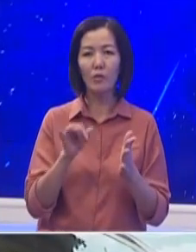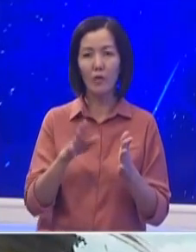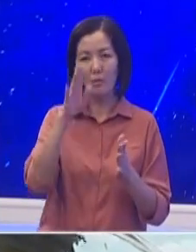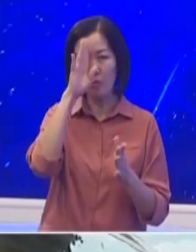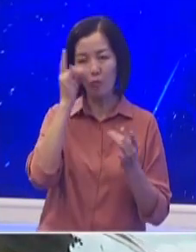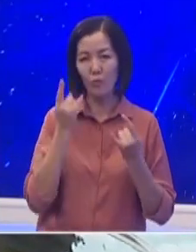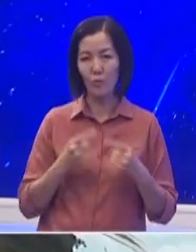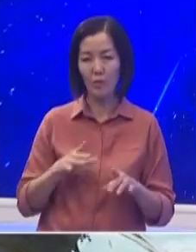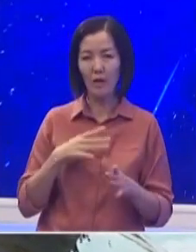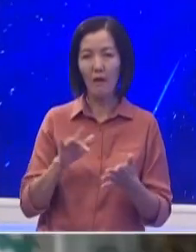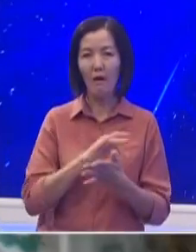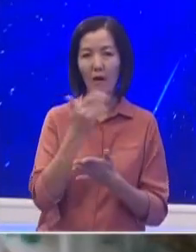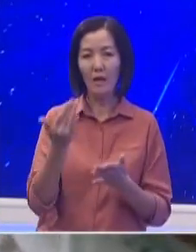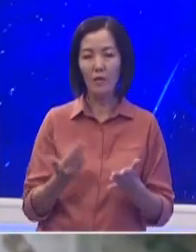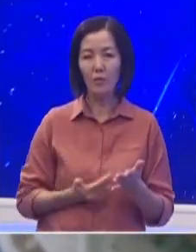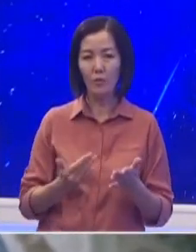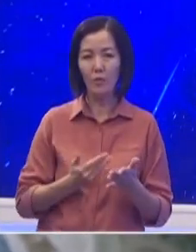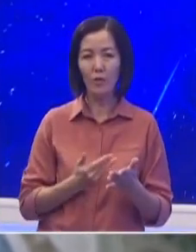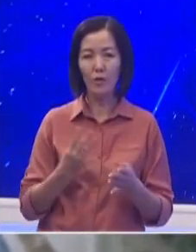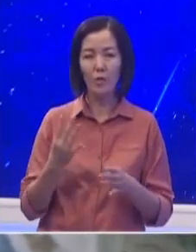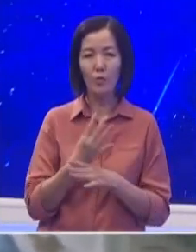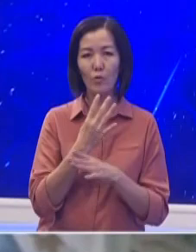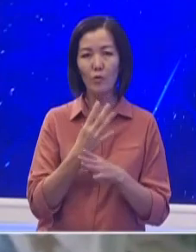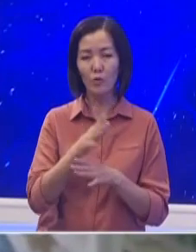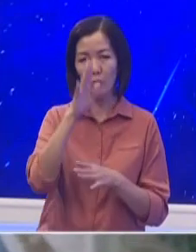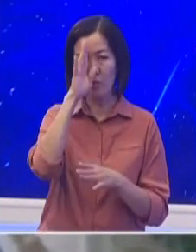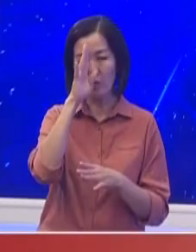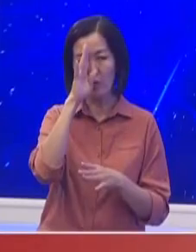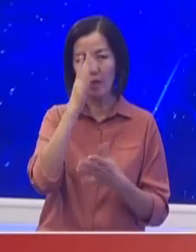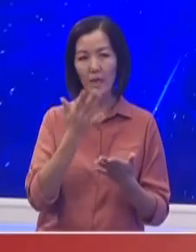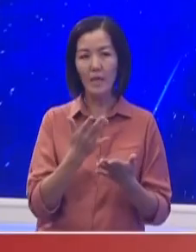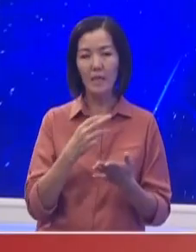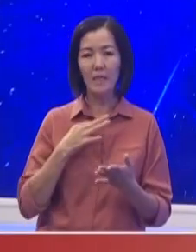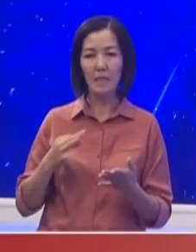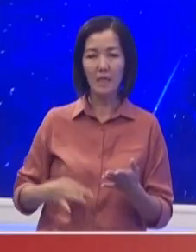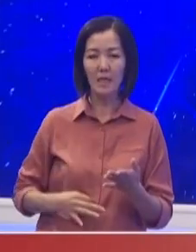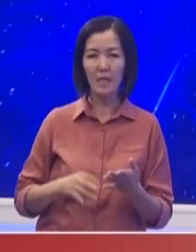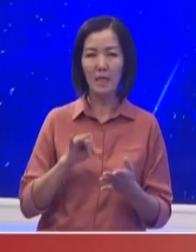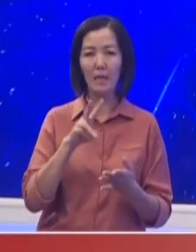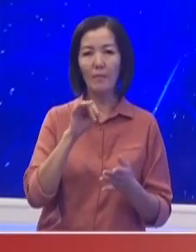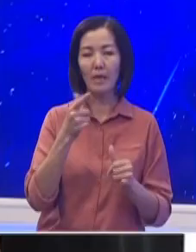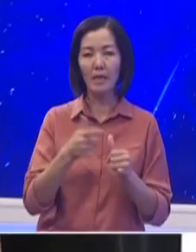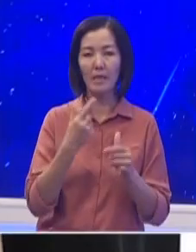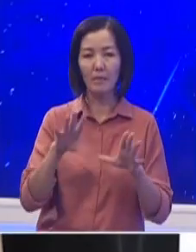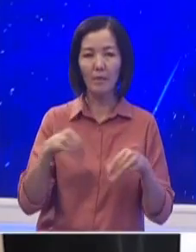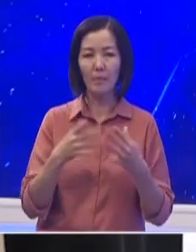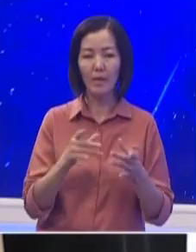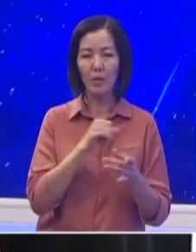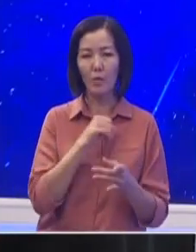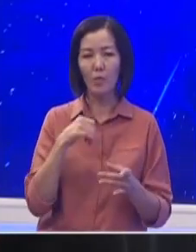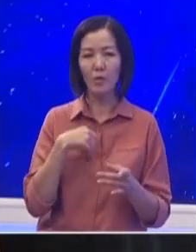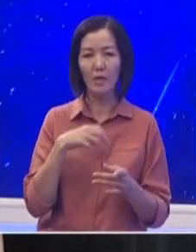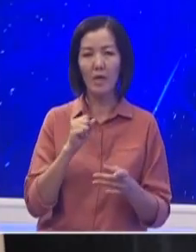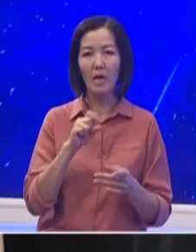келді. Бұл қала тұрғынының 4-ші атыстары. Әулеттің ізбасарына Имран есімі берілген. Өзі перзентханада жатса да